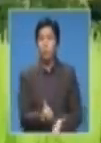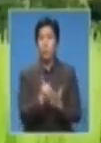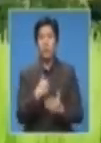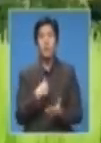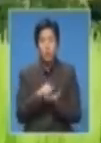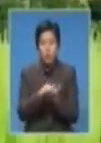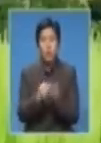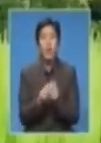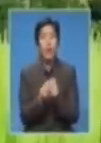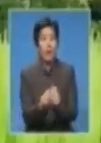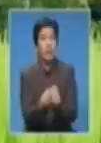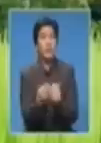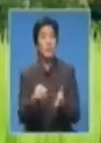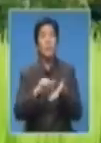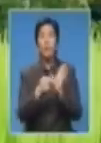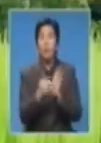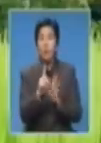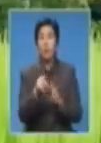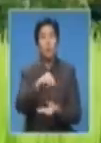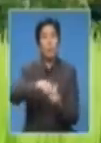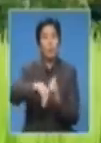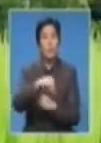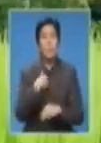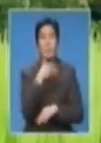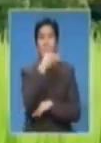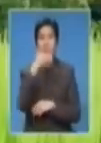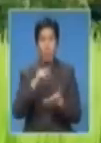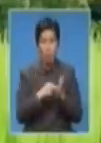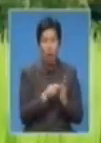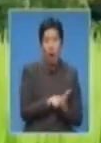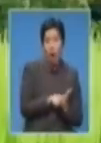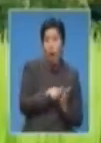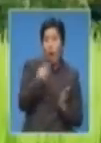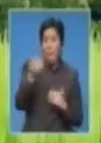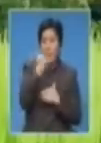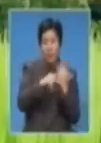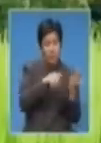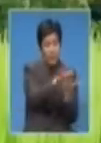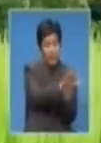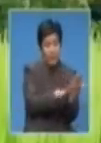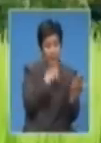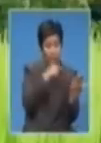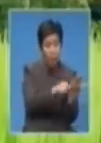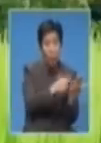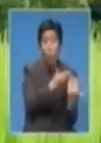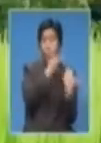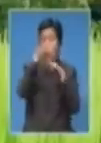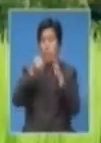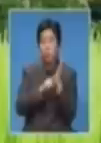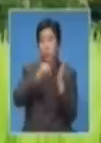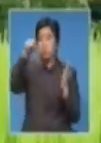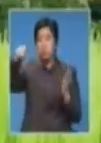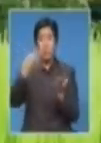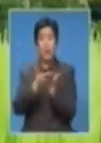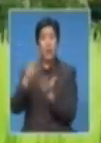ดวกท่านอยู่แล้วเพราะท่านเป็นการสร้างธุรกิจแบบข้ามชาติข้ามชาติก็คือข้ามไปทำธุรกิจที่ต่างประเทศมีรายได้เข้าประเทศ